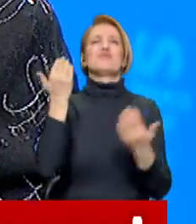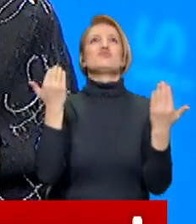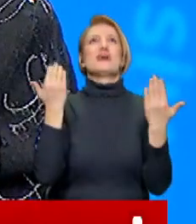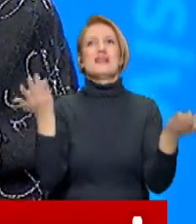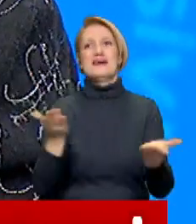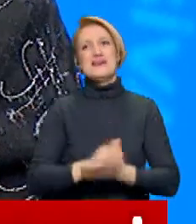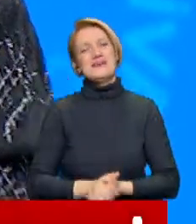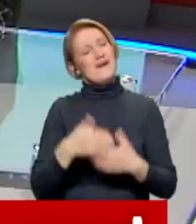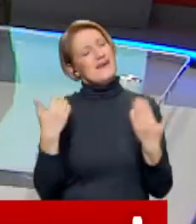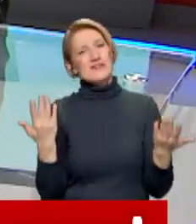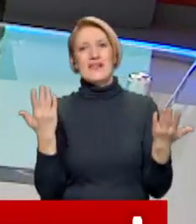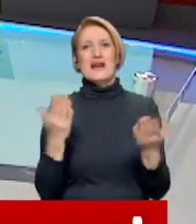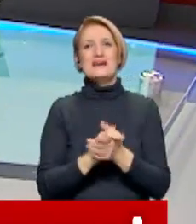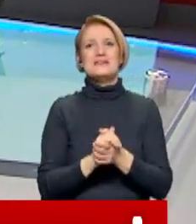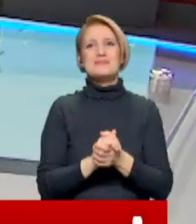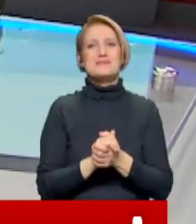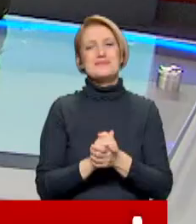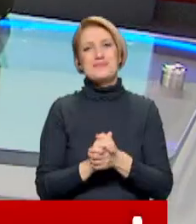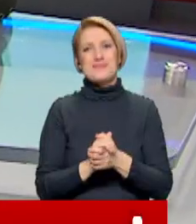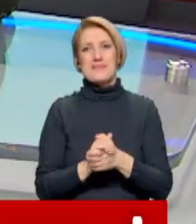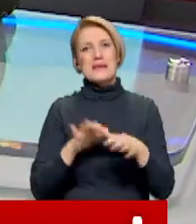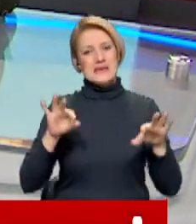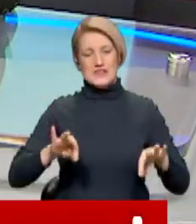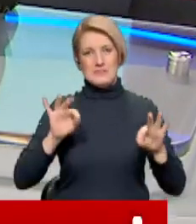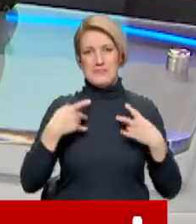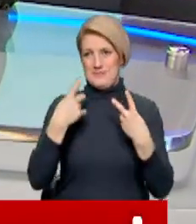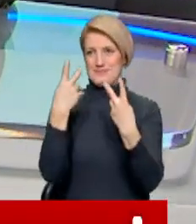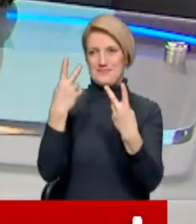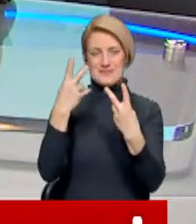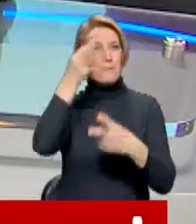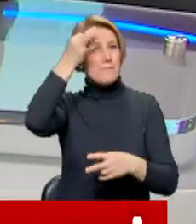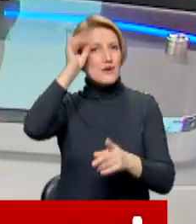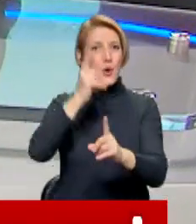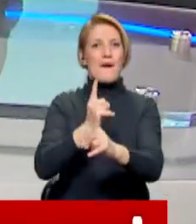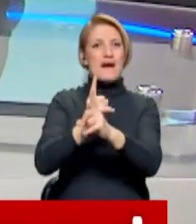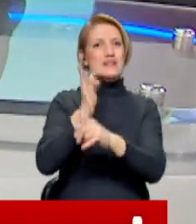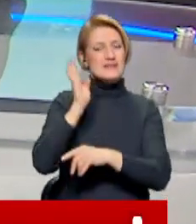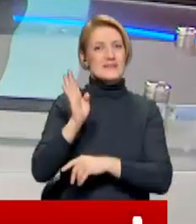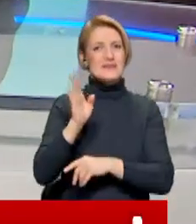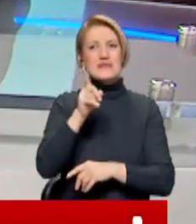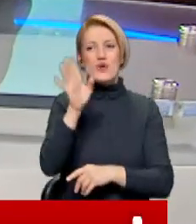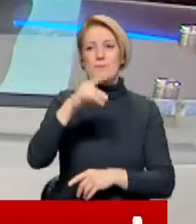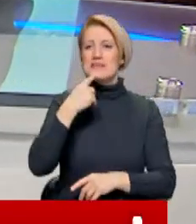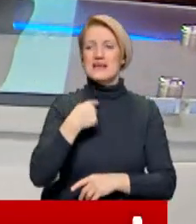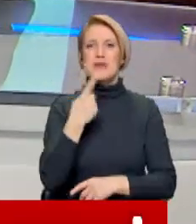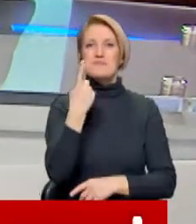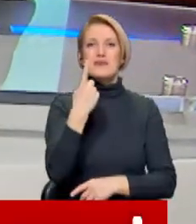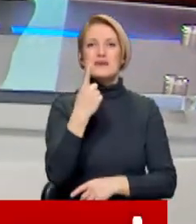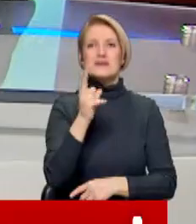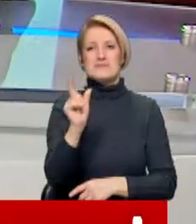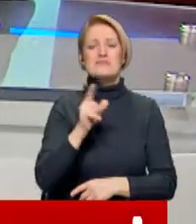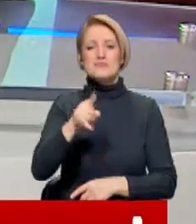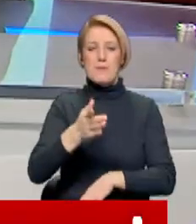inşallah. İnşallah. Şimdi biz sizinle Bakırköy'de karşılaştık. Sonra bize dediniz ki bir öğüt. Ya